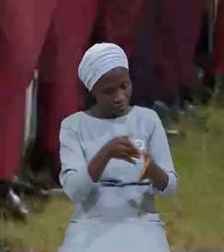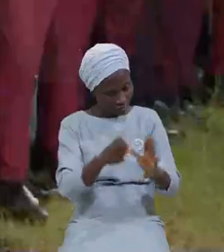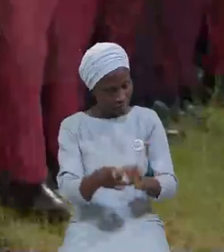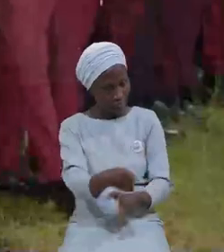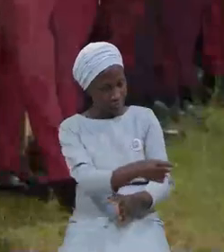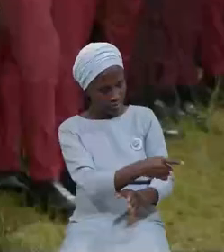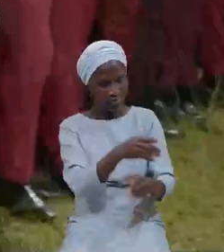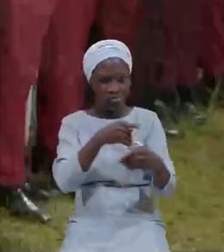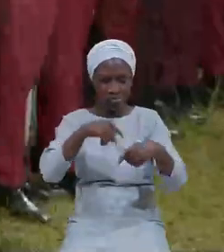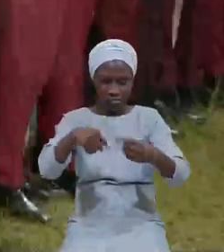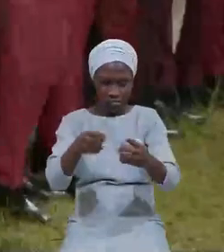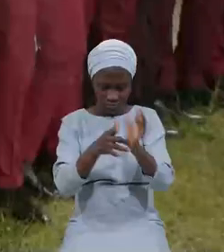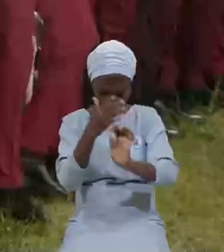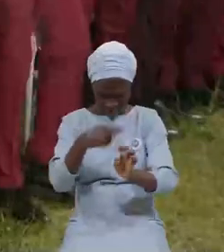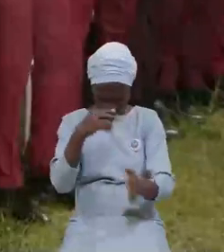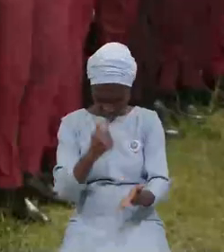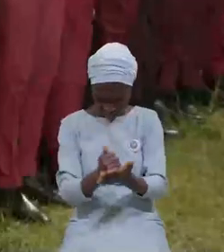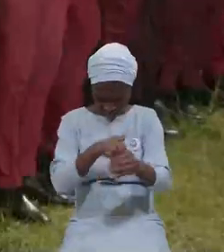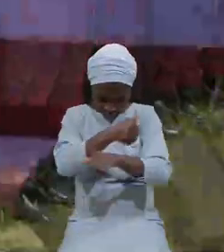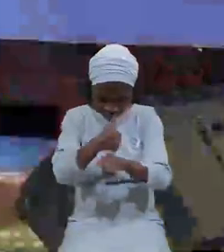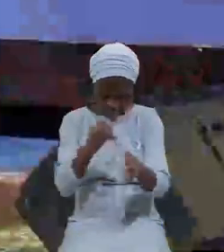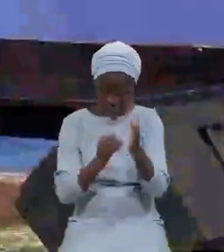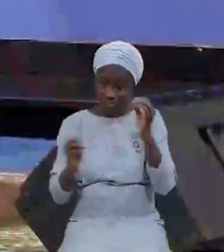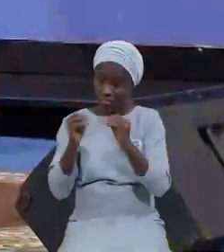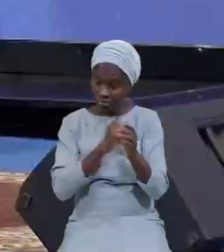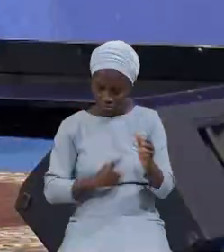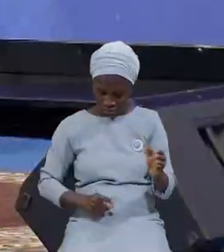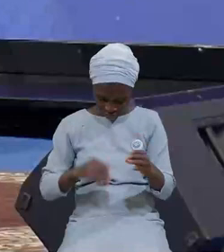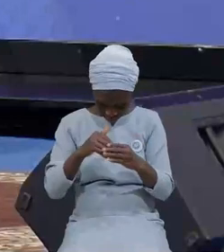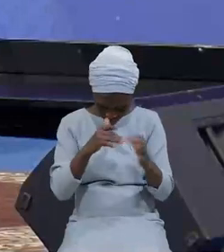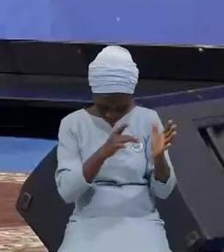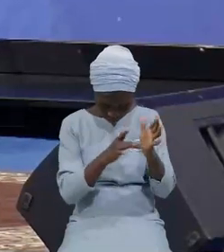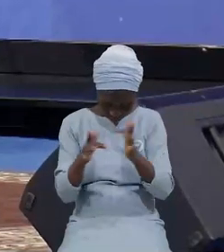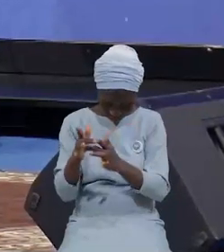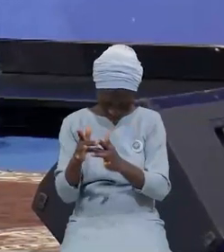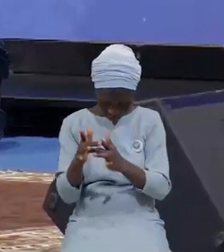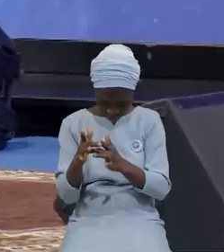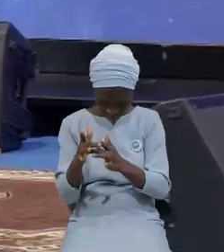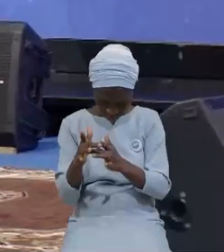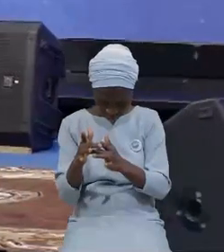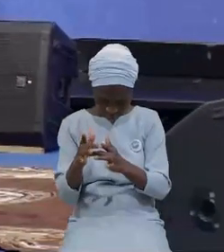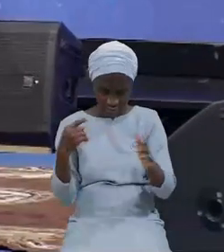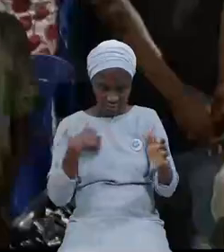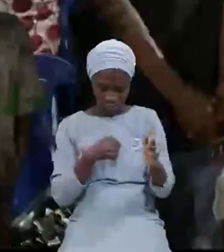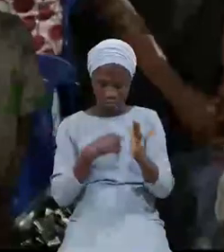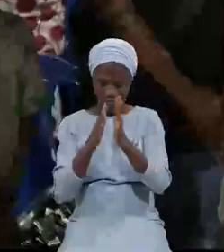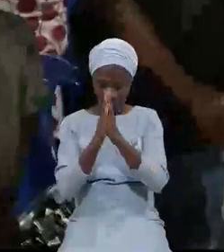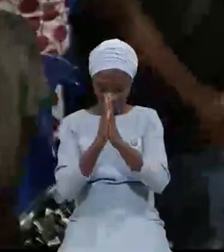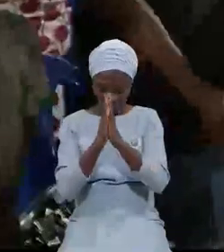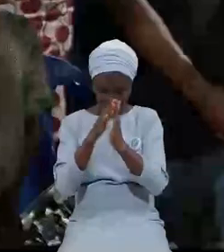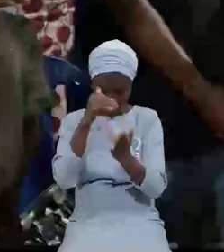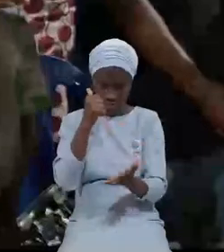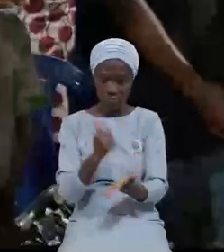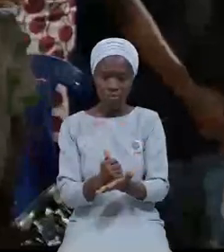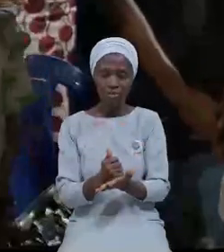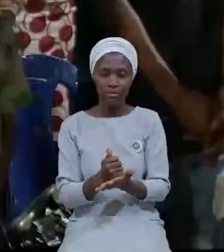laisse-les aller confirme-le Seigneur au nom de Jésus nous